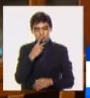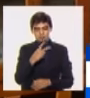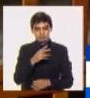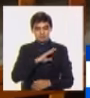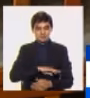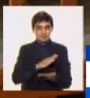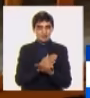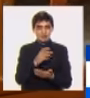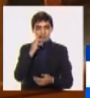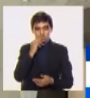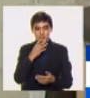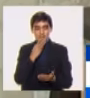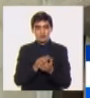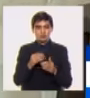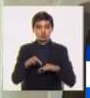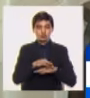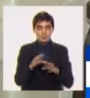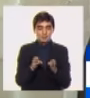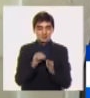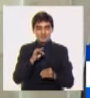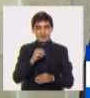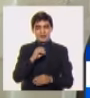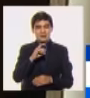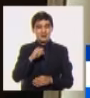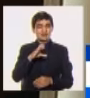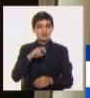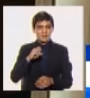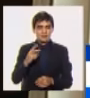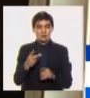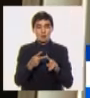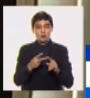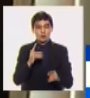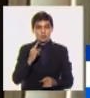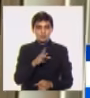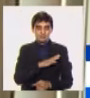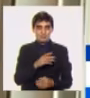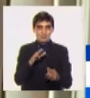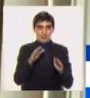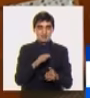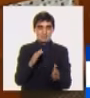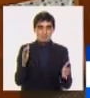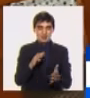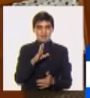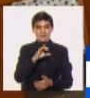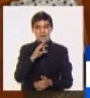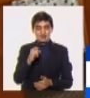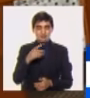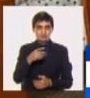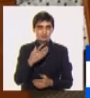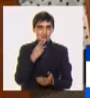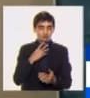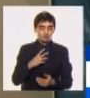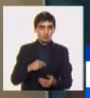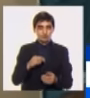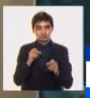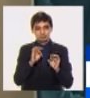трагедии мужчина вместе с супругой ярославы острожской ждали второго ребенка маленькую веру отец мечтал что будет убаюкивать дочь и